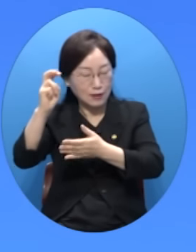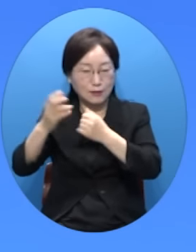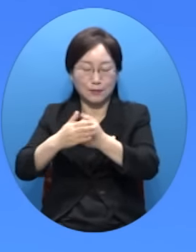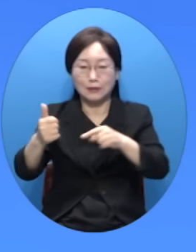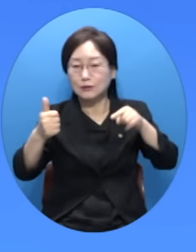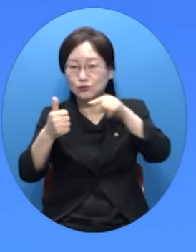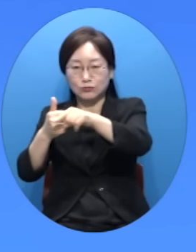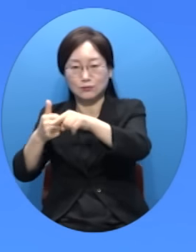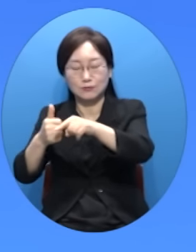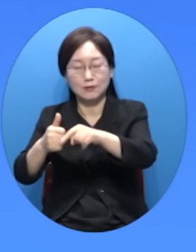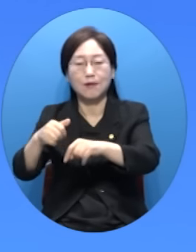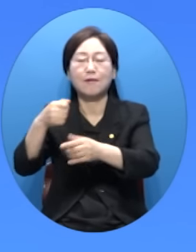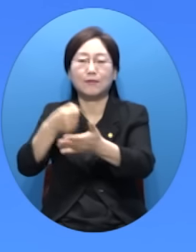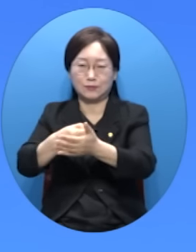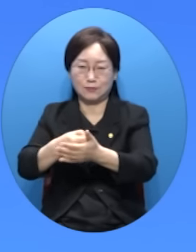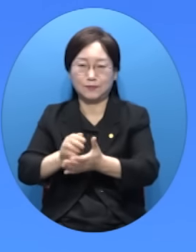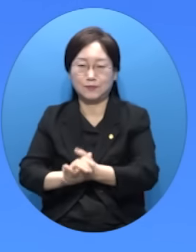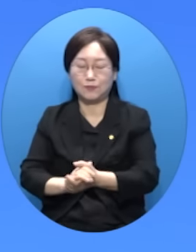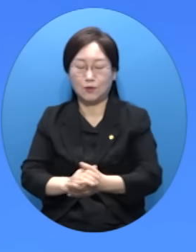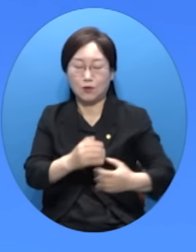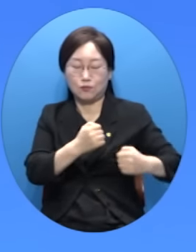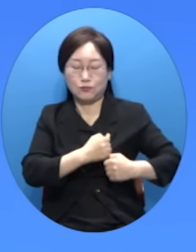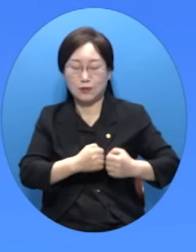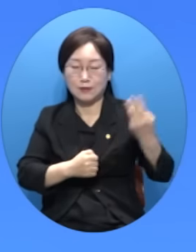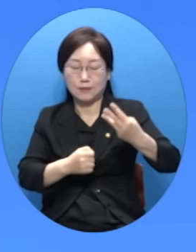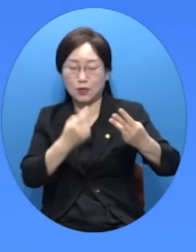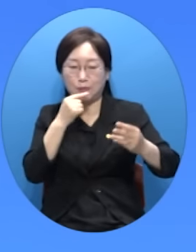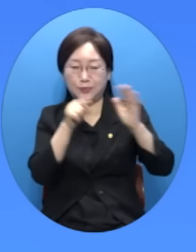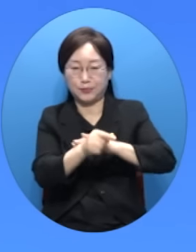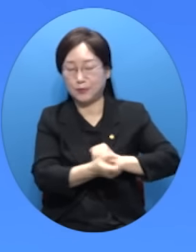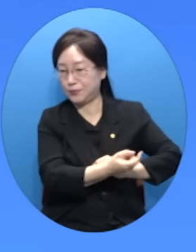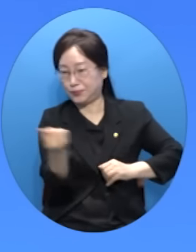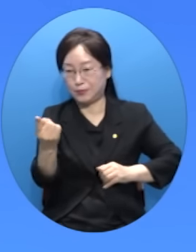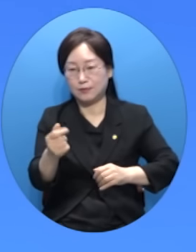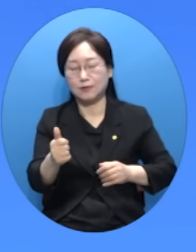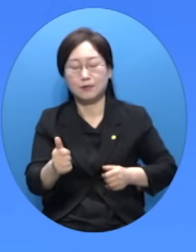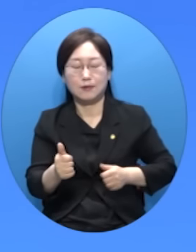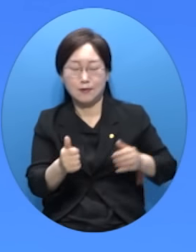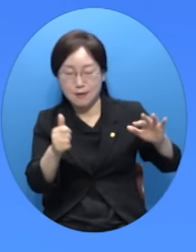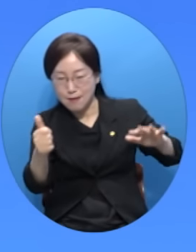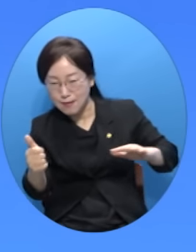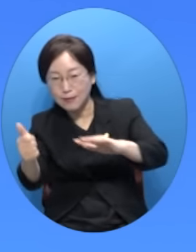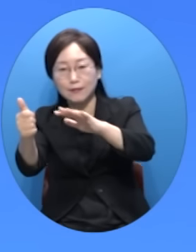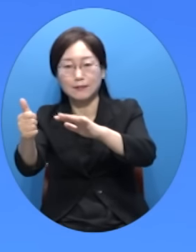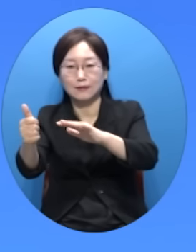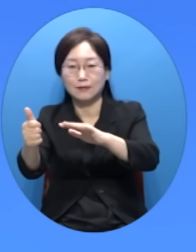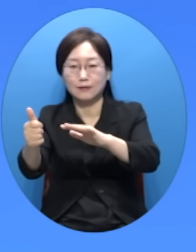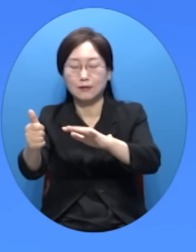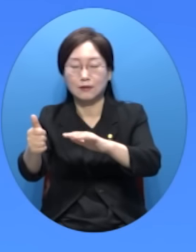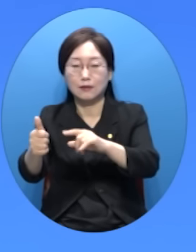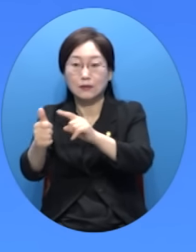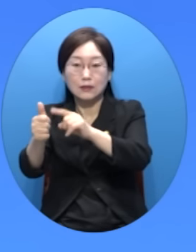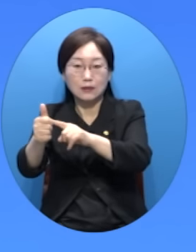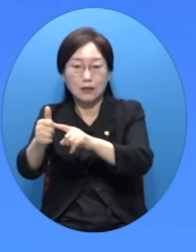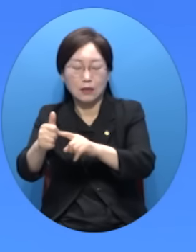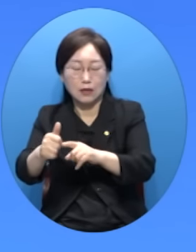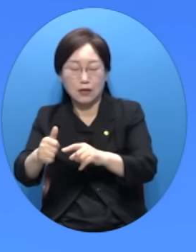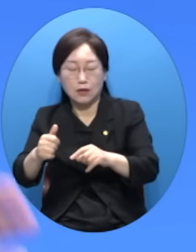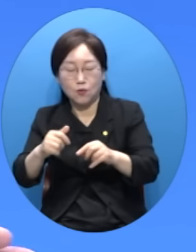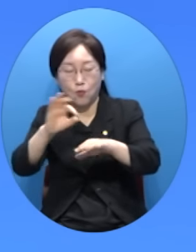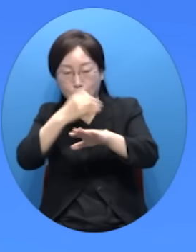결심했습니다. 군사 3천을 풀어서 그를 추쳤습니다. 그는 사울왕의 미움을 받아 10여 년